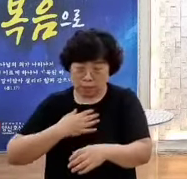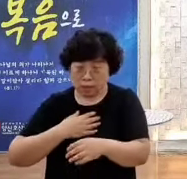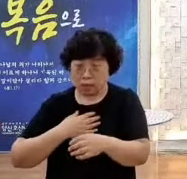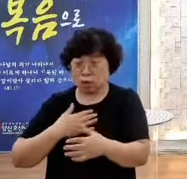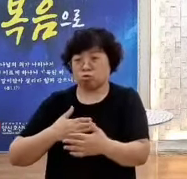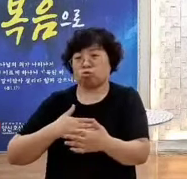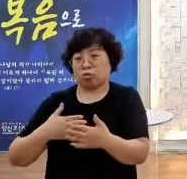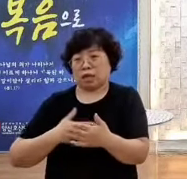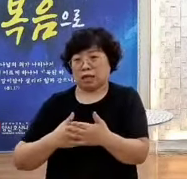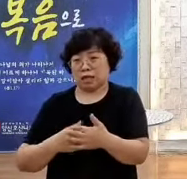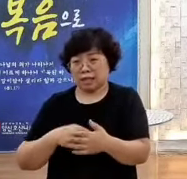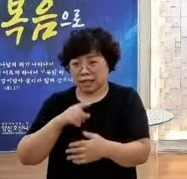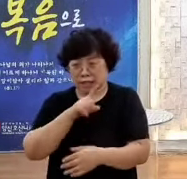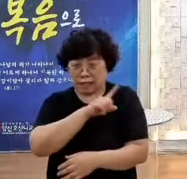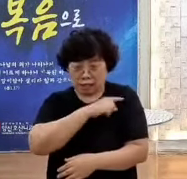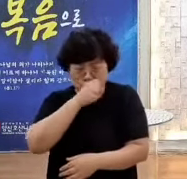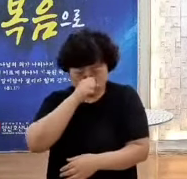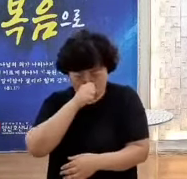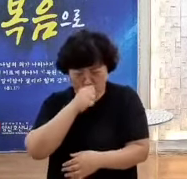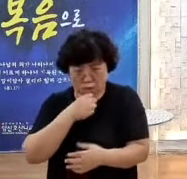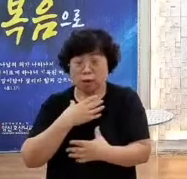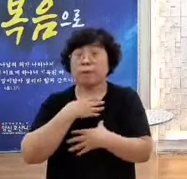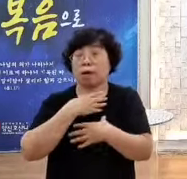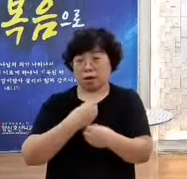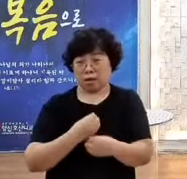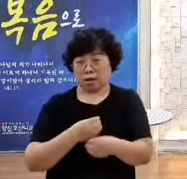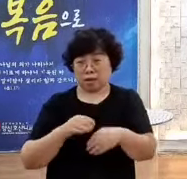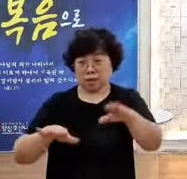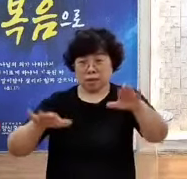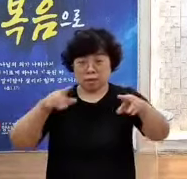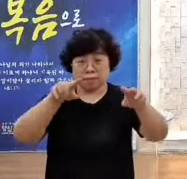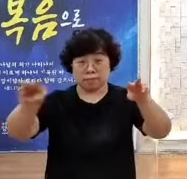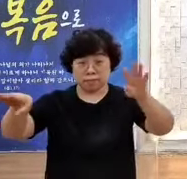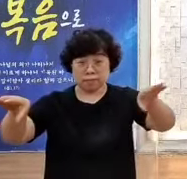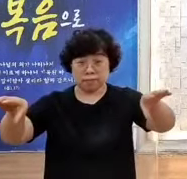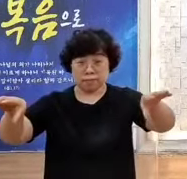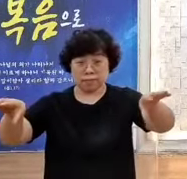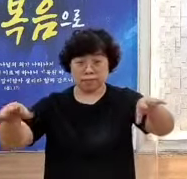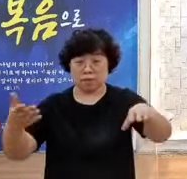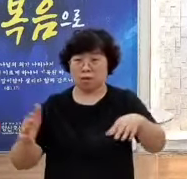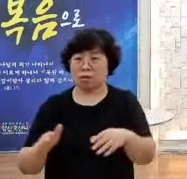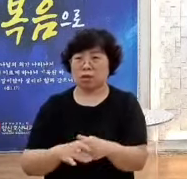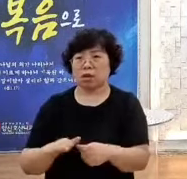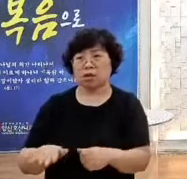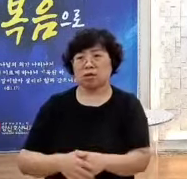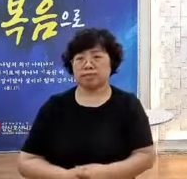이야기합니다. 여러분, 그러면 무엇이 우리를 이렇게 불안하게 할까요?